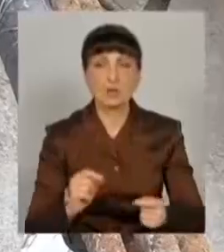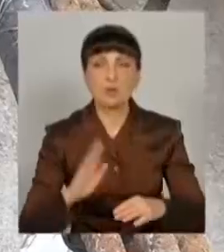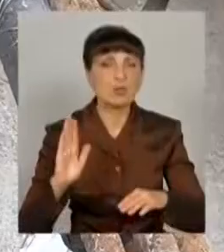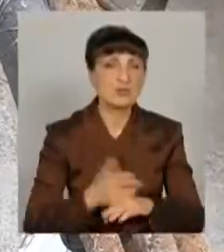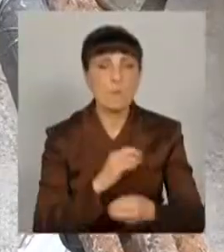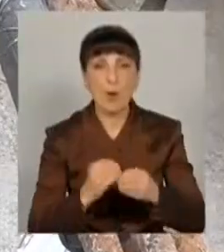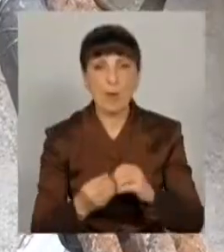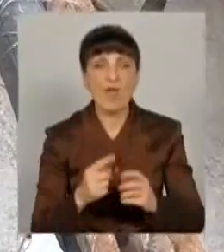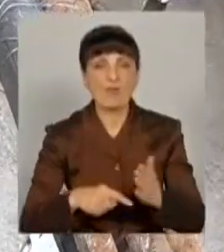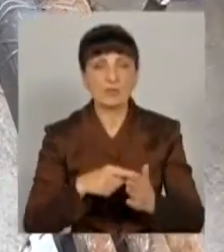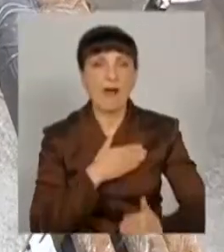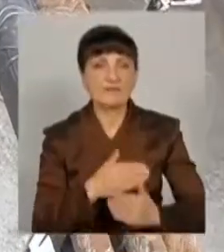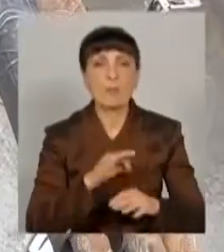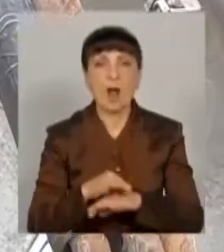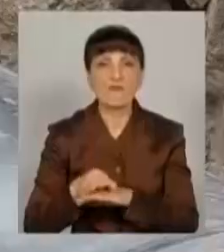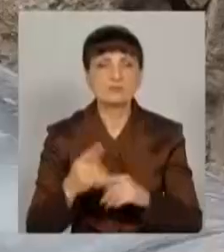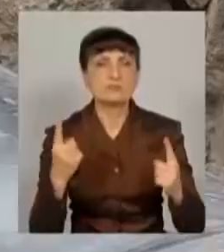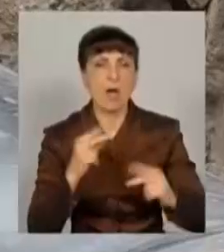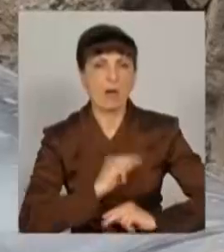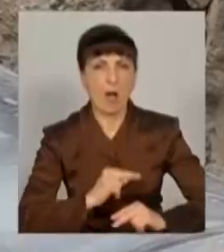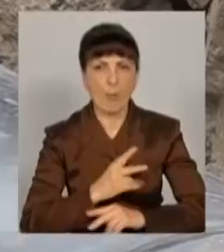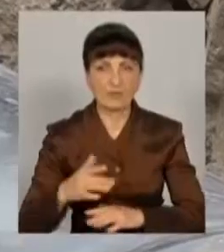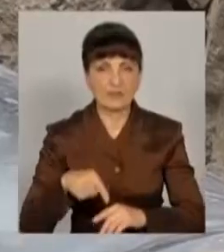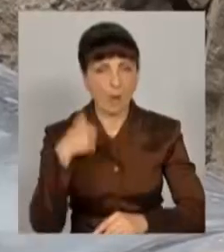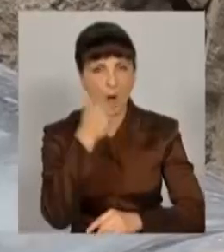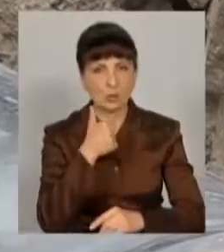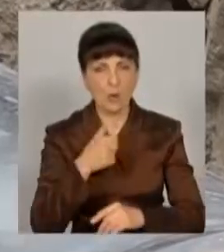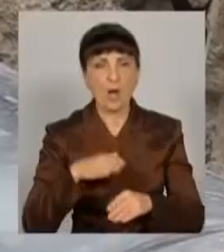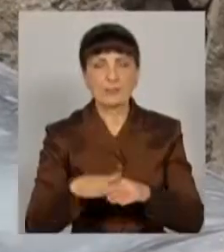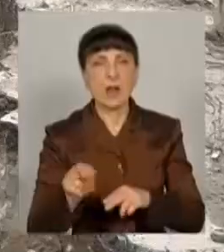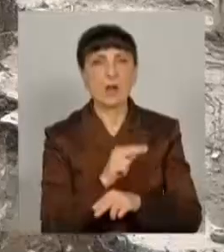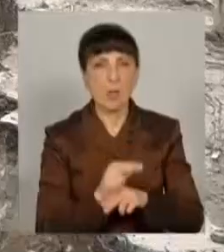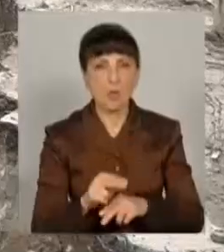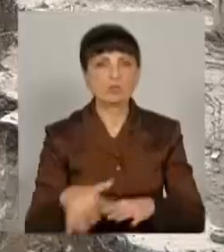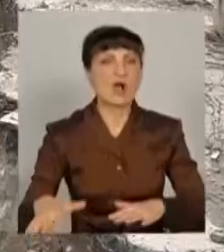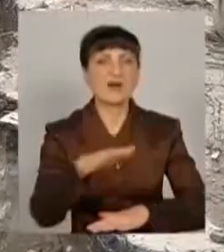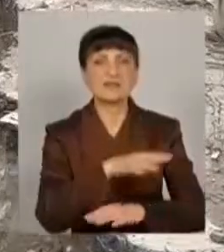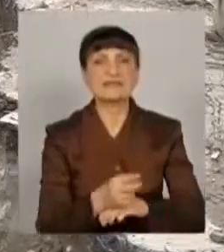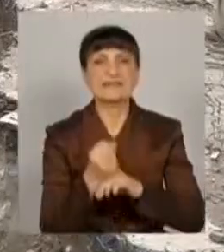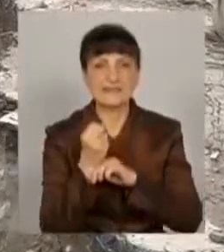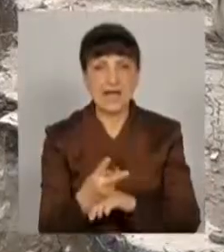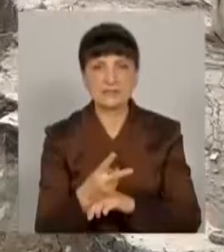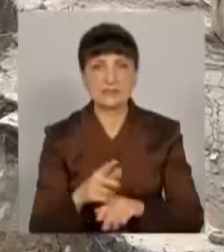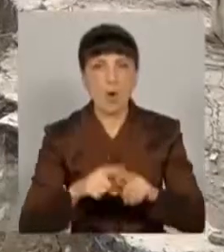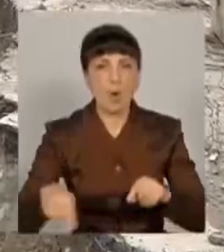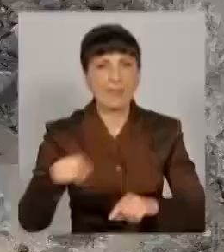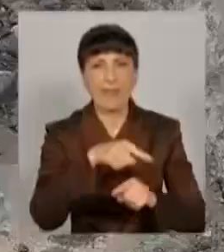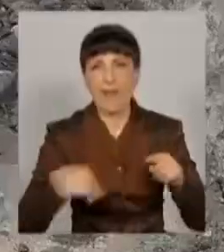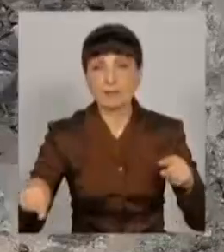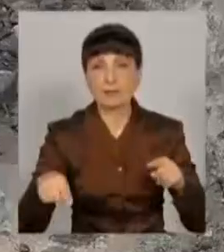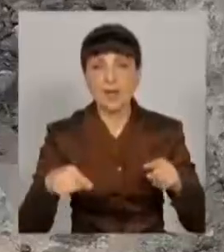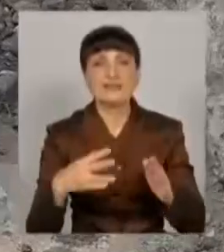недоработки, в городе активно проводят масштабные работы. Только в этом году капитальный ремонт охватил сразу 12 объектов протяженностью